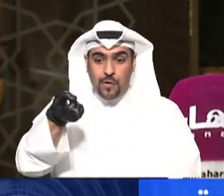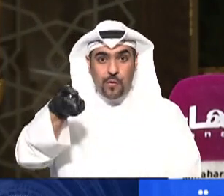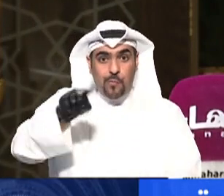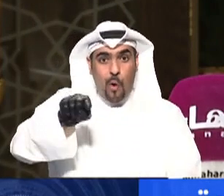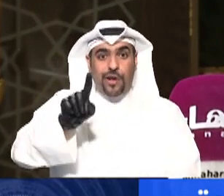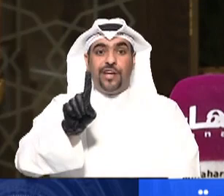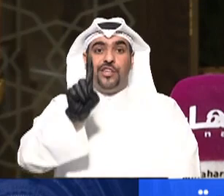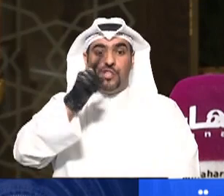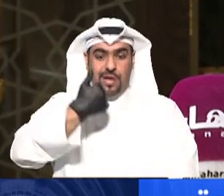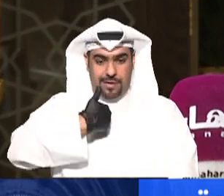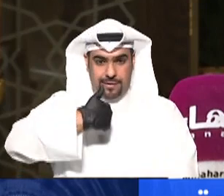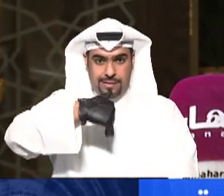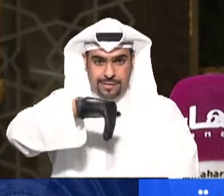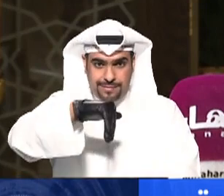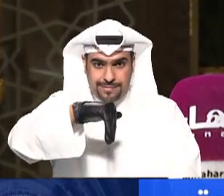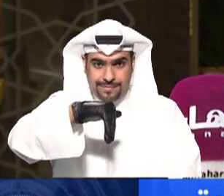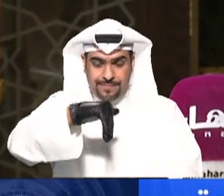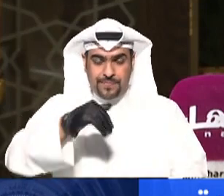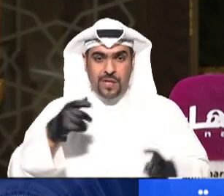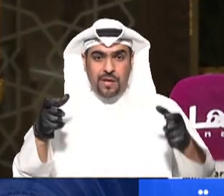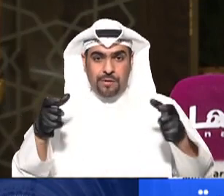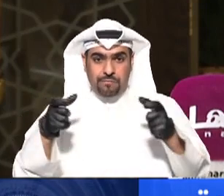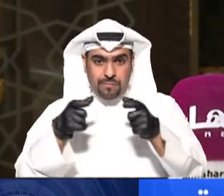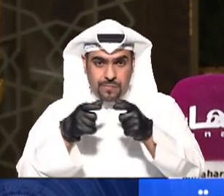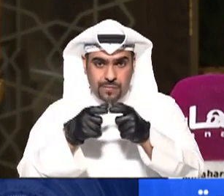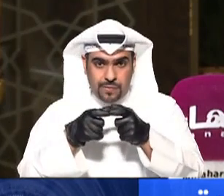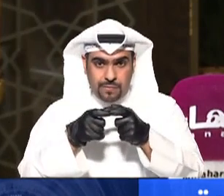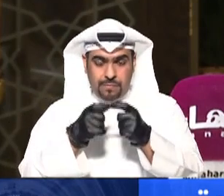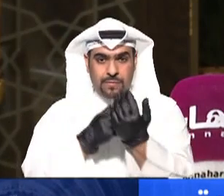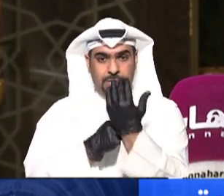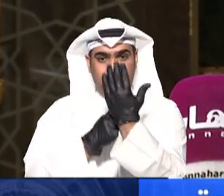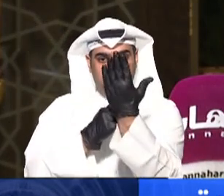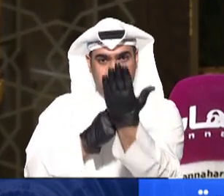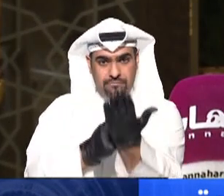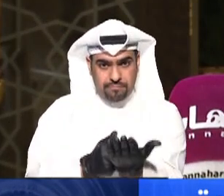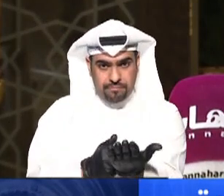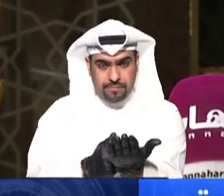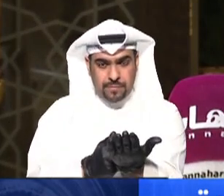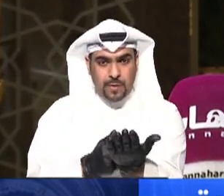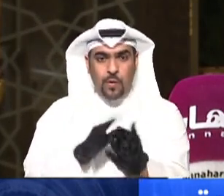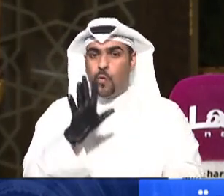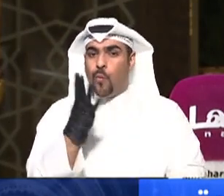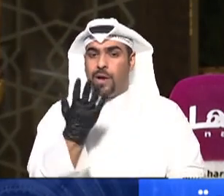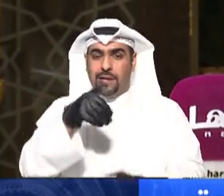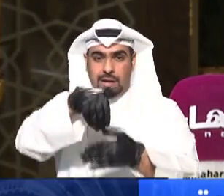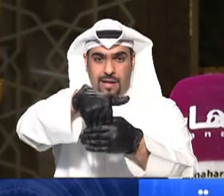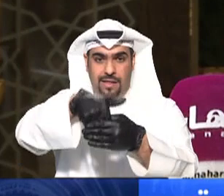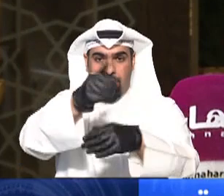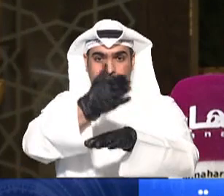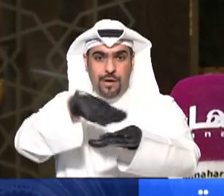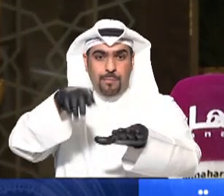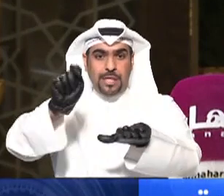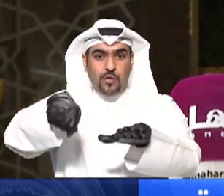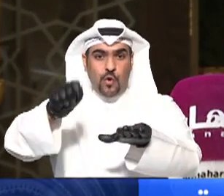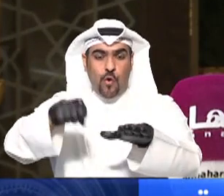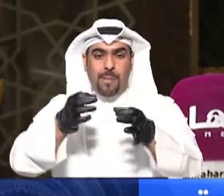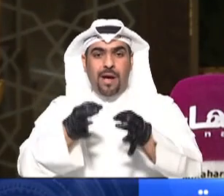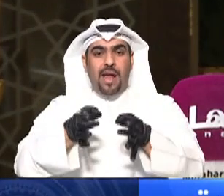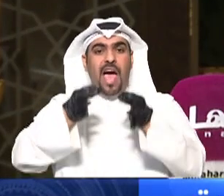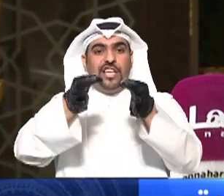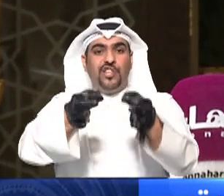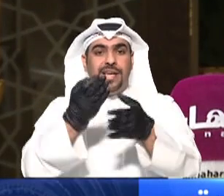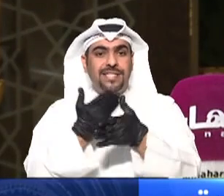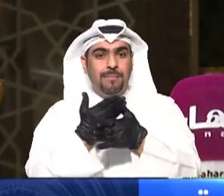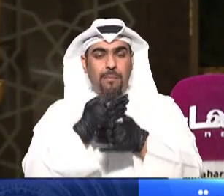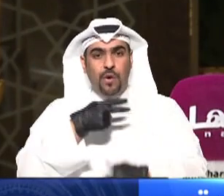سأحضر إلى قاعة عبد الله السالم وسأرفع الجلسة بسبب عدم حضور الحكومة، وبعدها دعيت